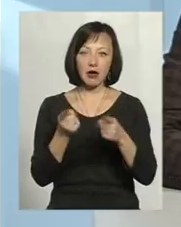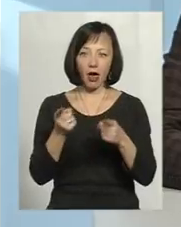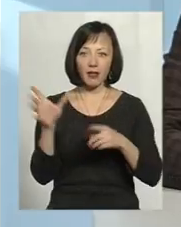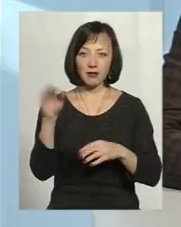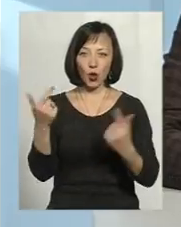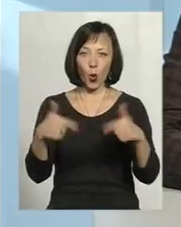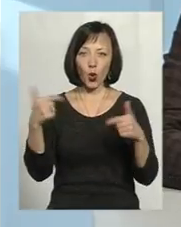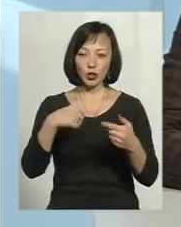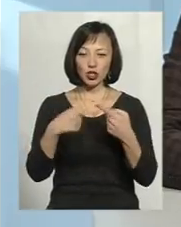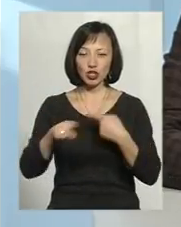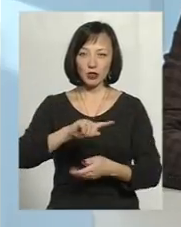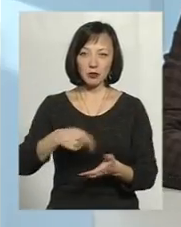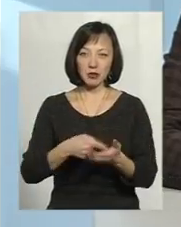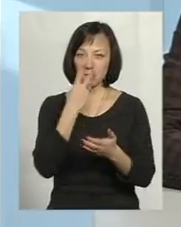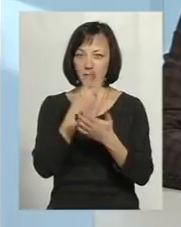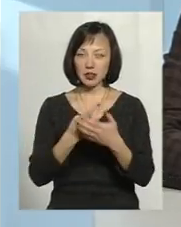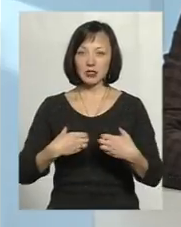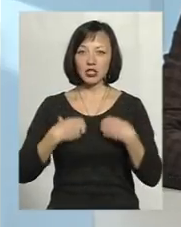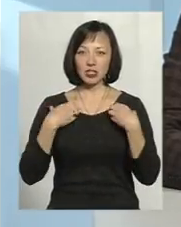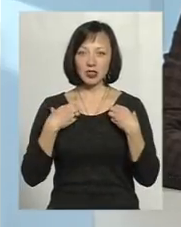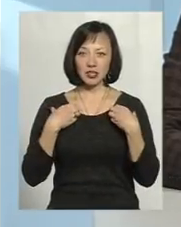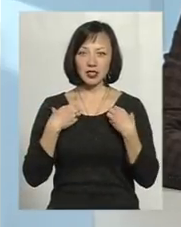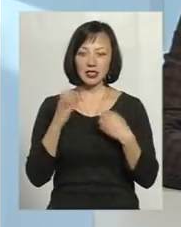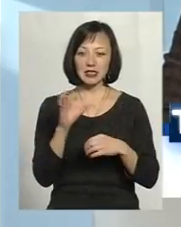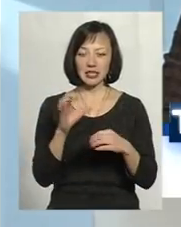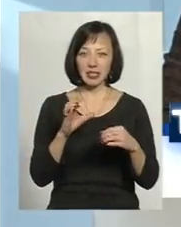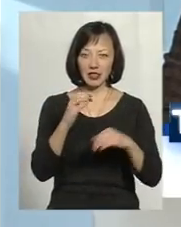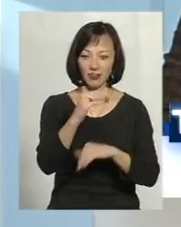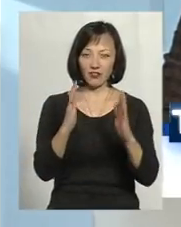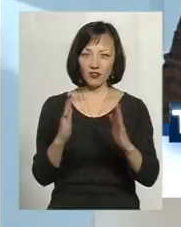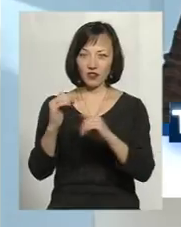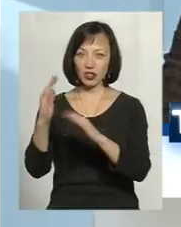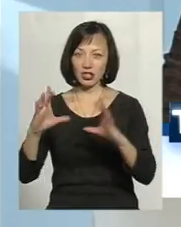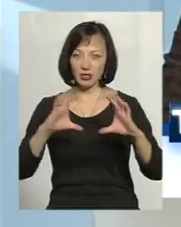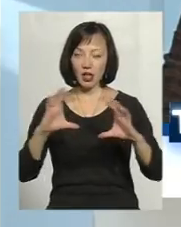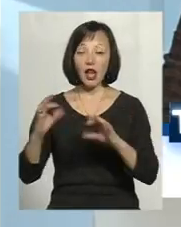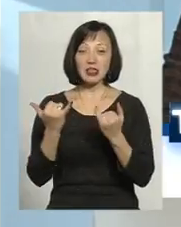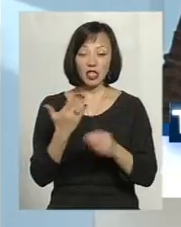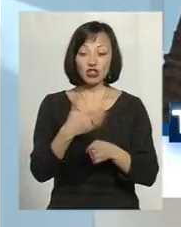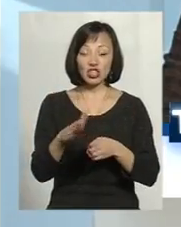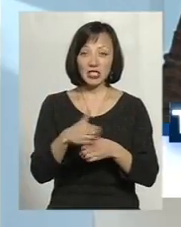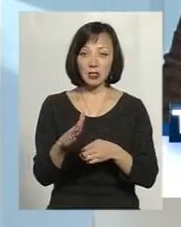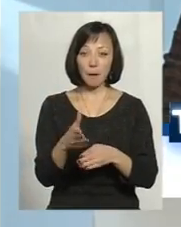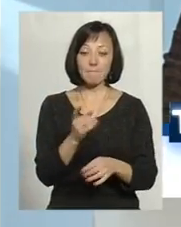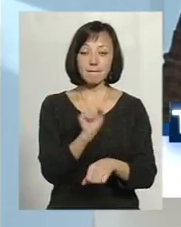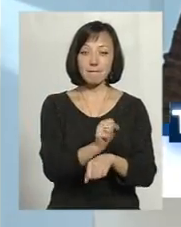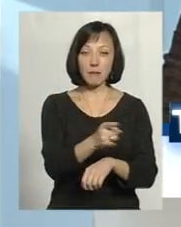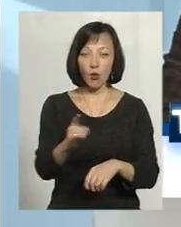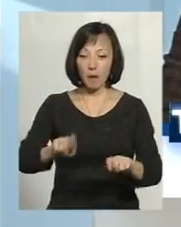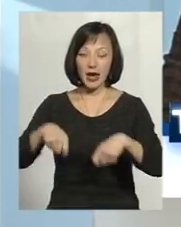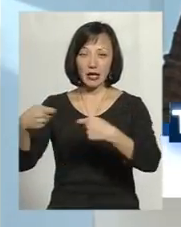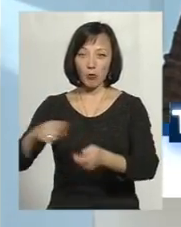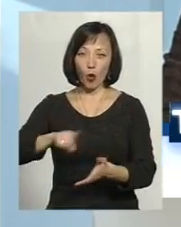інших міст, приїжджаючи, бачачи оті страшні сині фішки. Ну і наразі частину парковок, які приносять прибуток, передаємо на